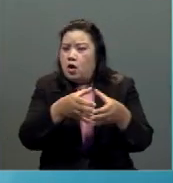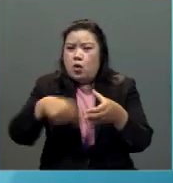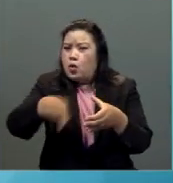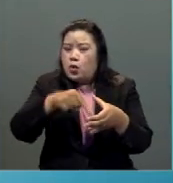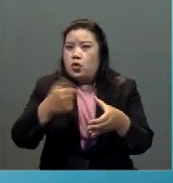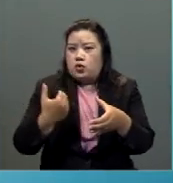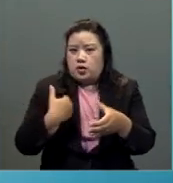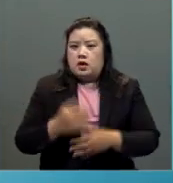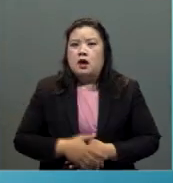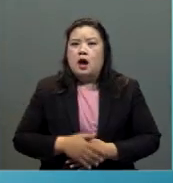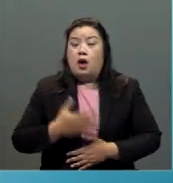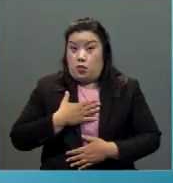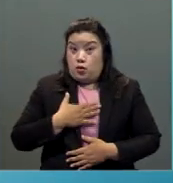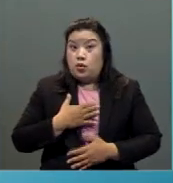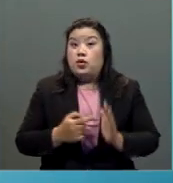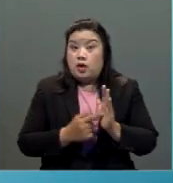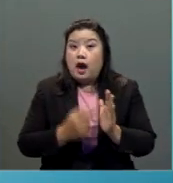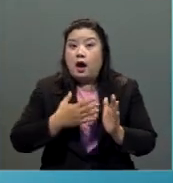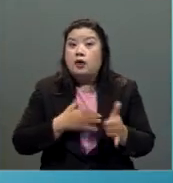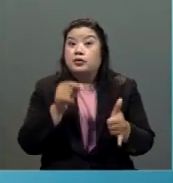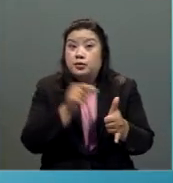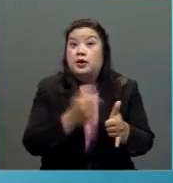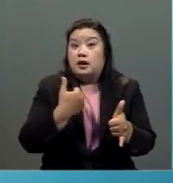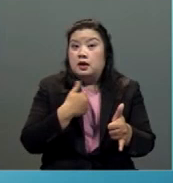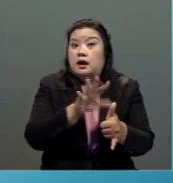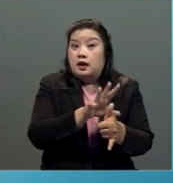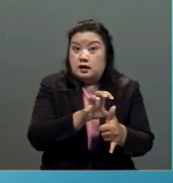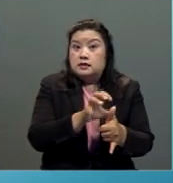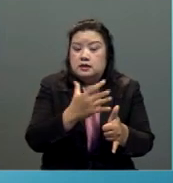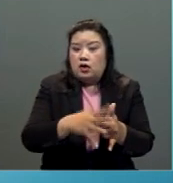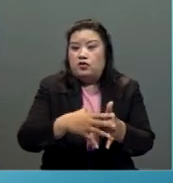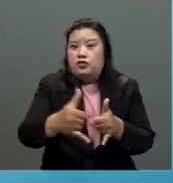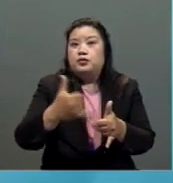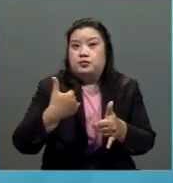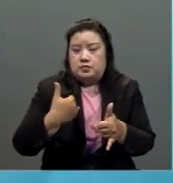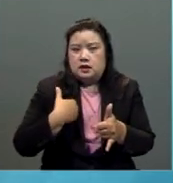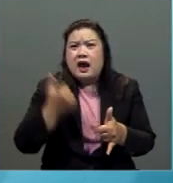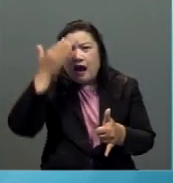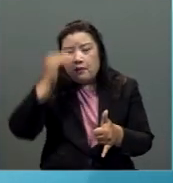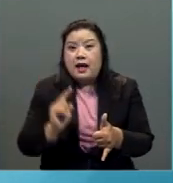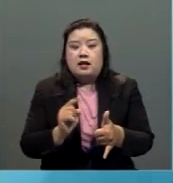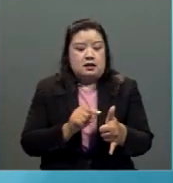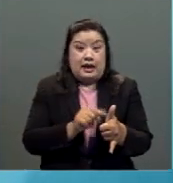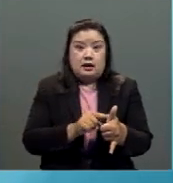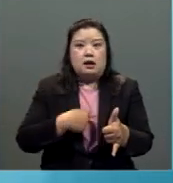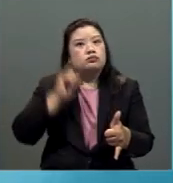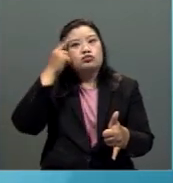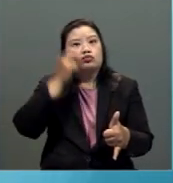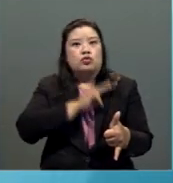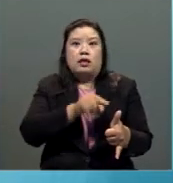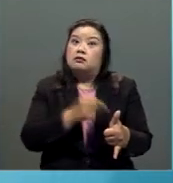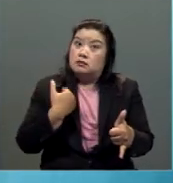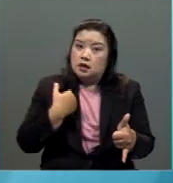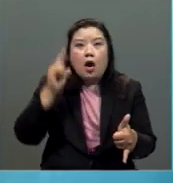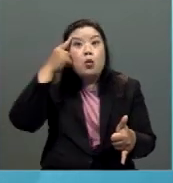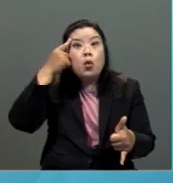นหนึ่งป่วยคนหนึ่งติดแล้วบางครั้งแรกๆนี่อาจจะไม่รู้ฮะว่าตัวเองเป็นนะครับแล้วก็ทำ